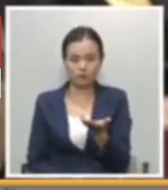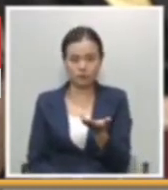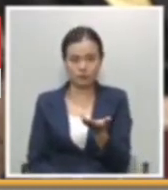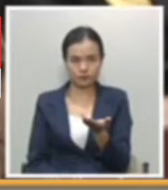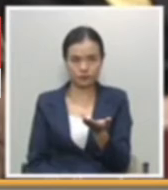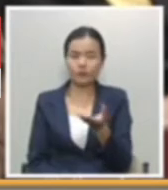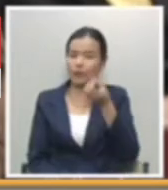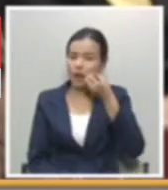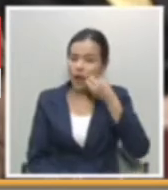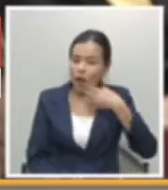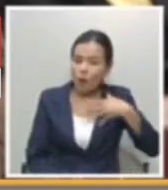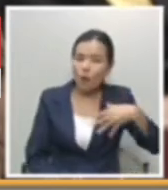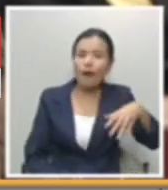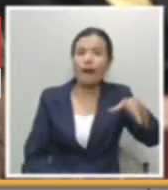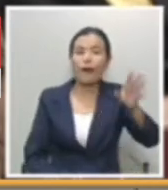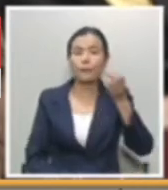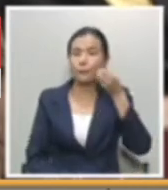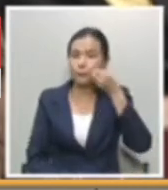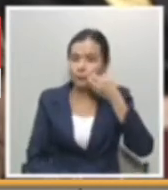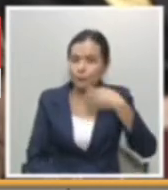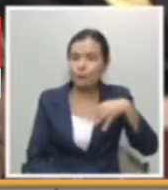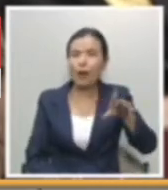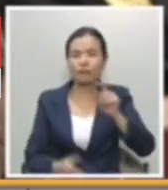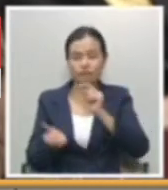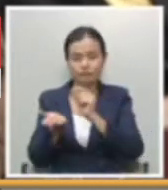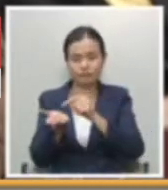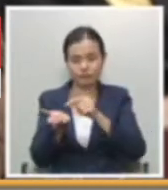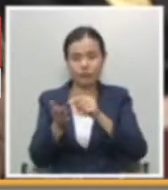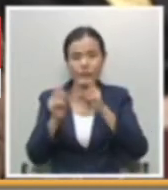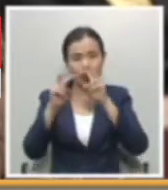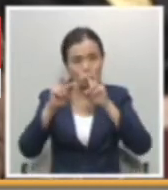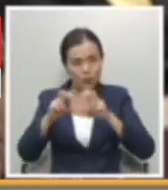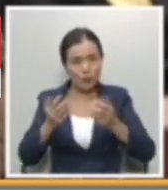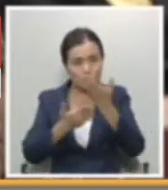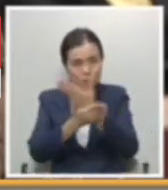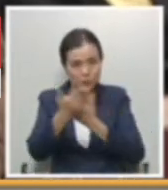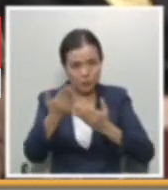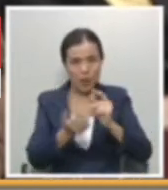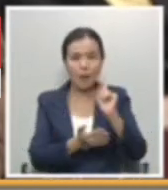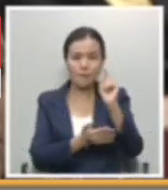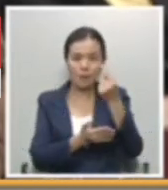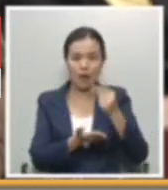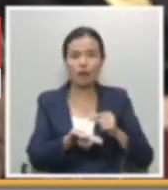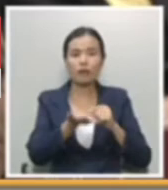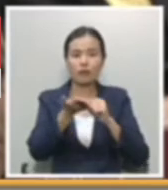เอากลับไปเถอะครับเอากลับไปเพื่อไปพิจารณาใหม่และนำมานะฮะ